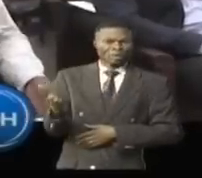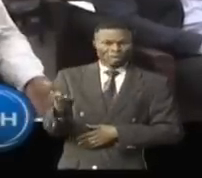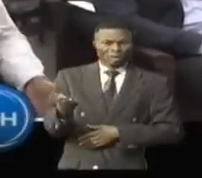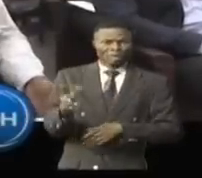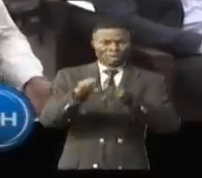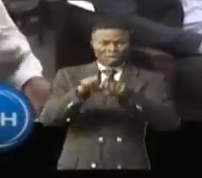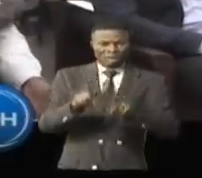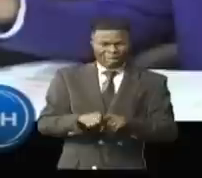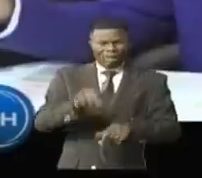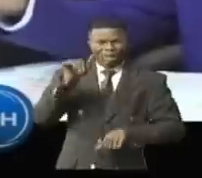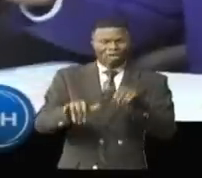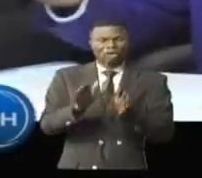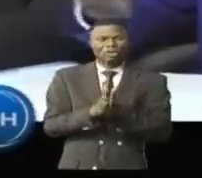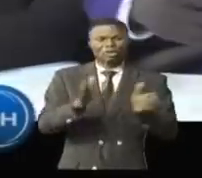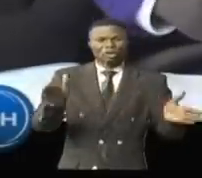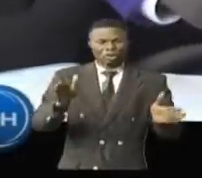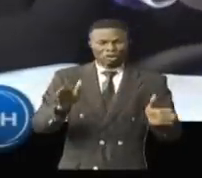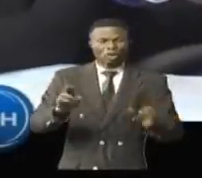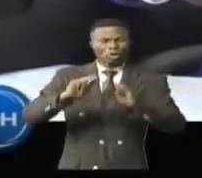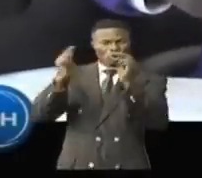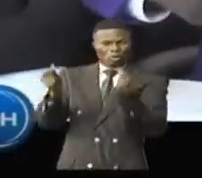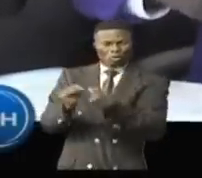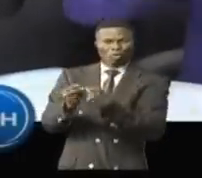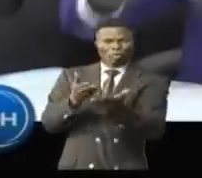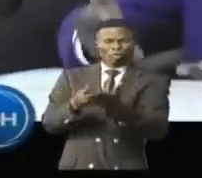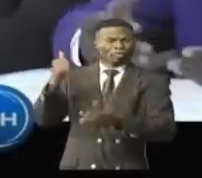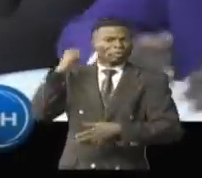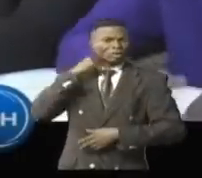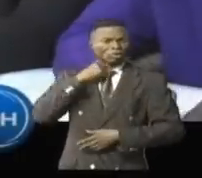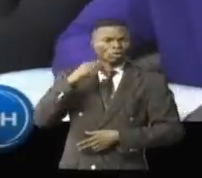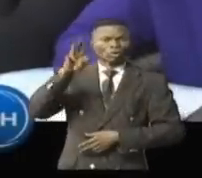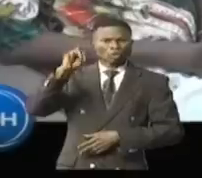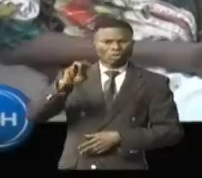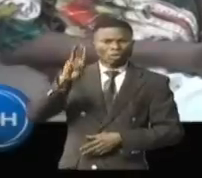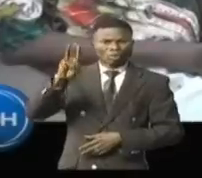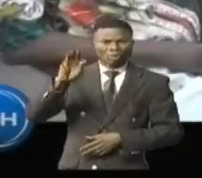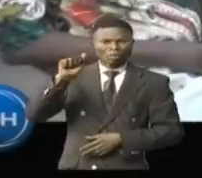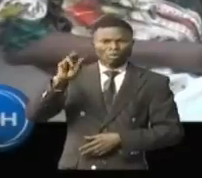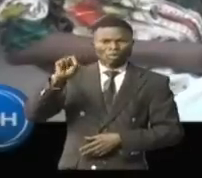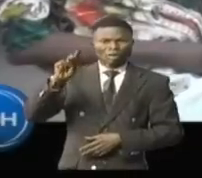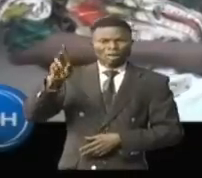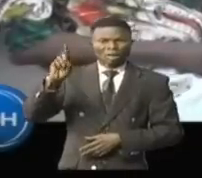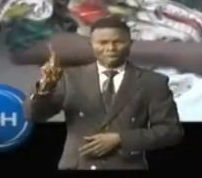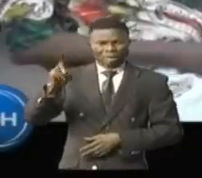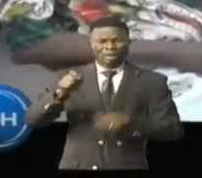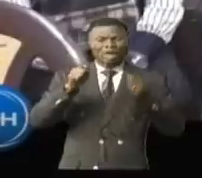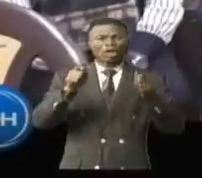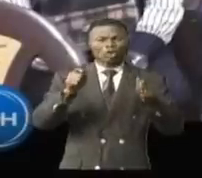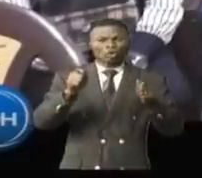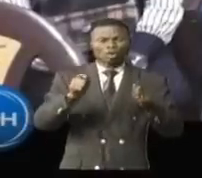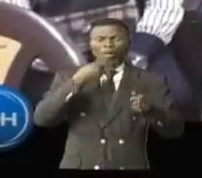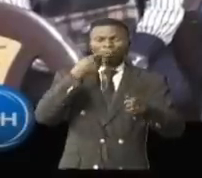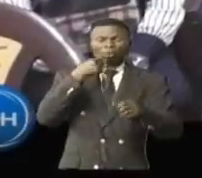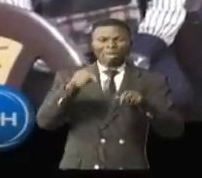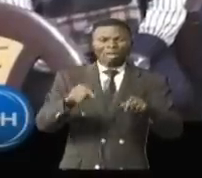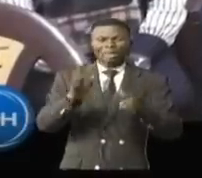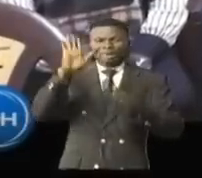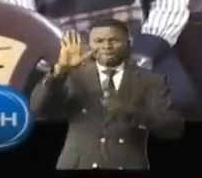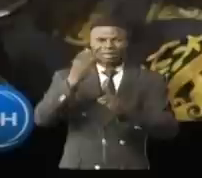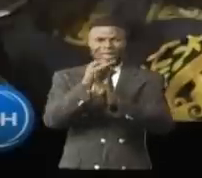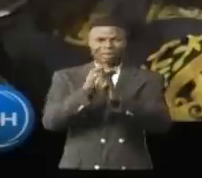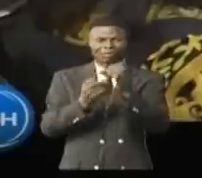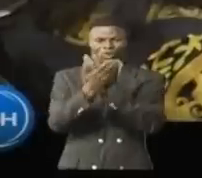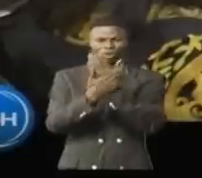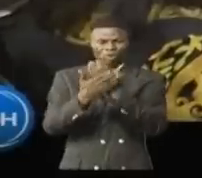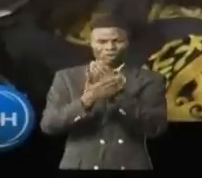a martelé le secrétaire général de ce syndicat, Dr Mwanda Lenda, dans le point de presse tenu ce mardi 5 juillet 2022 au siège